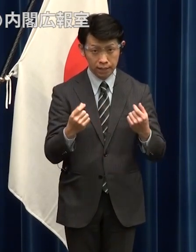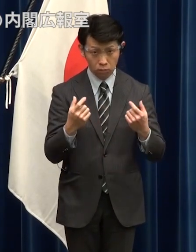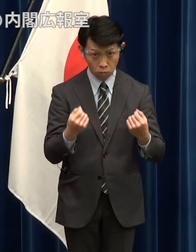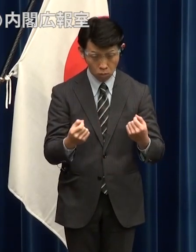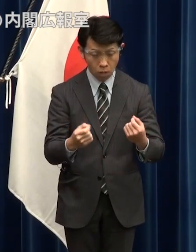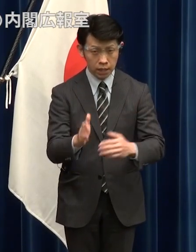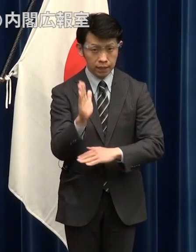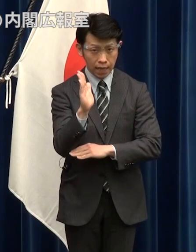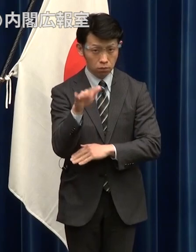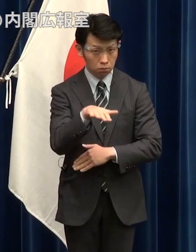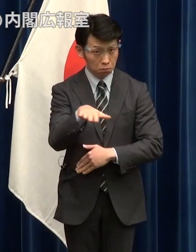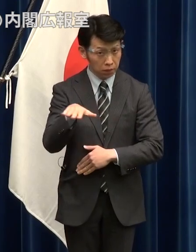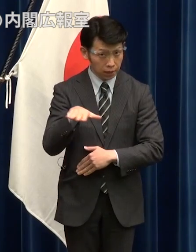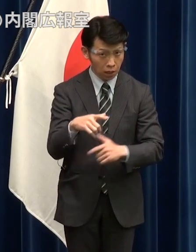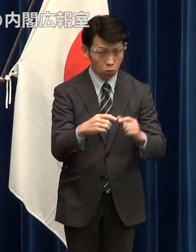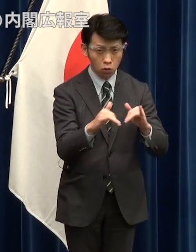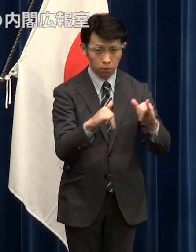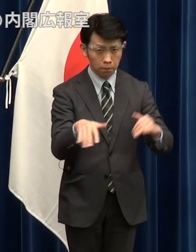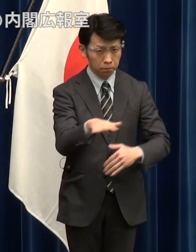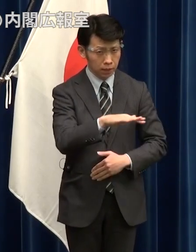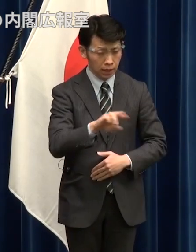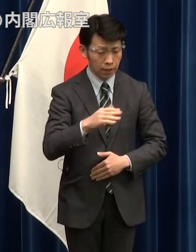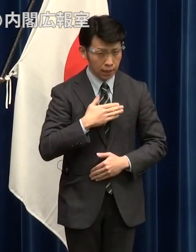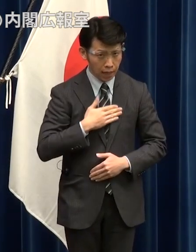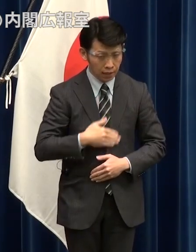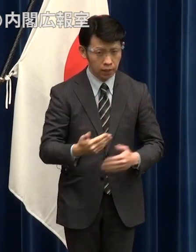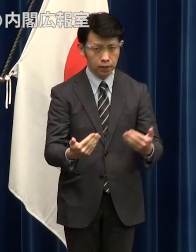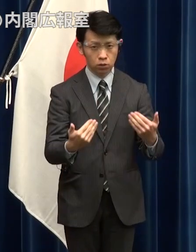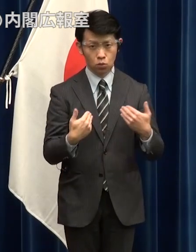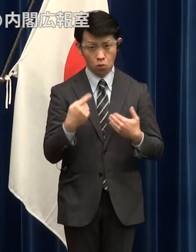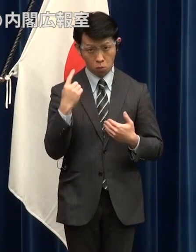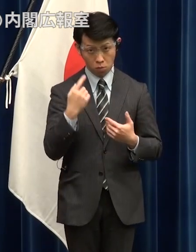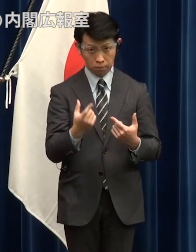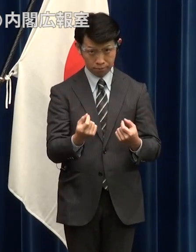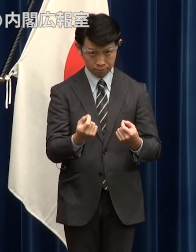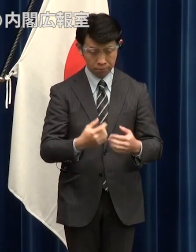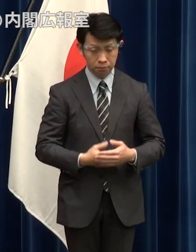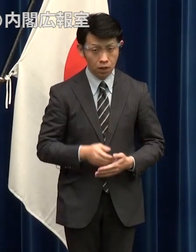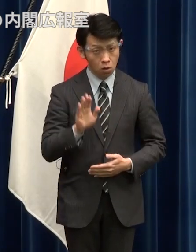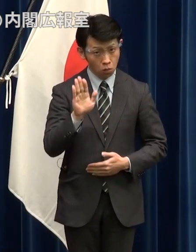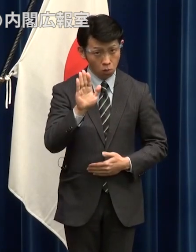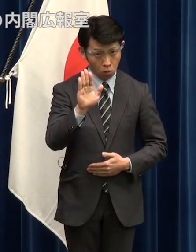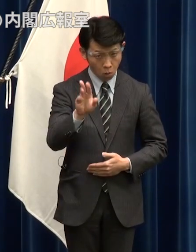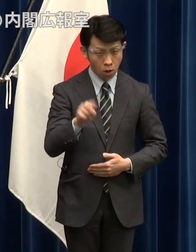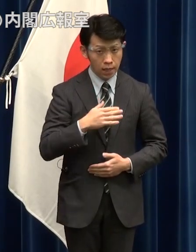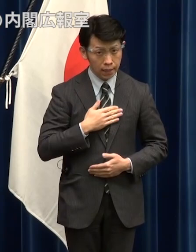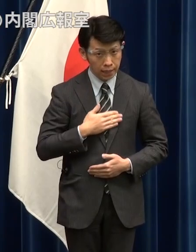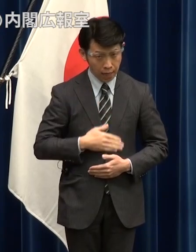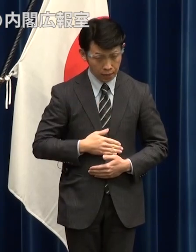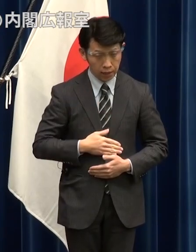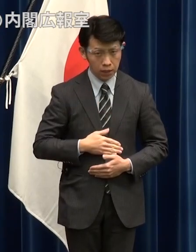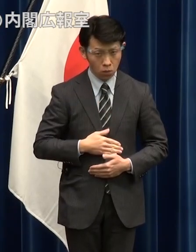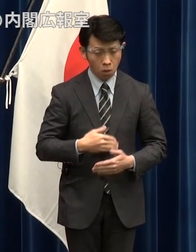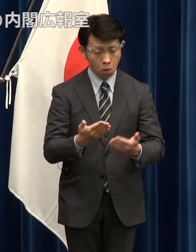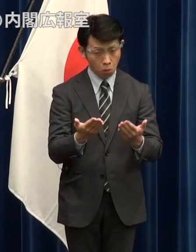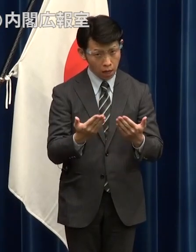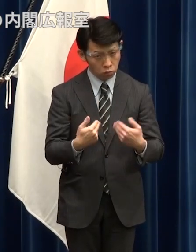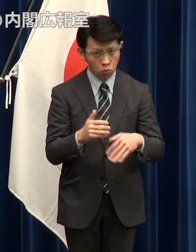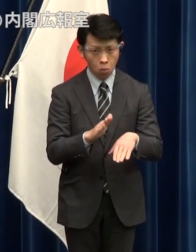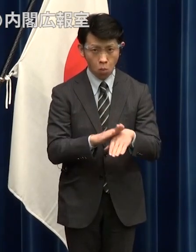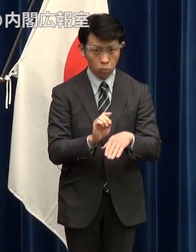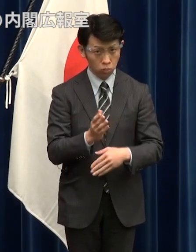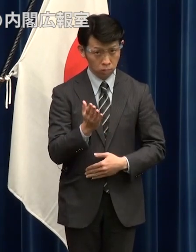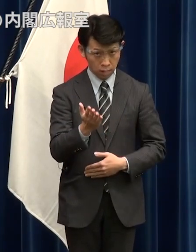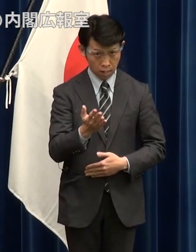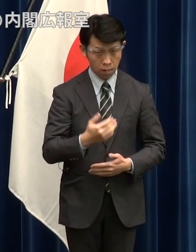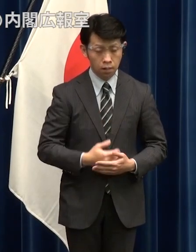国民から得ることが必要になってくると思いますけれども、今後どのように理解を求めていくお考えでしょうか。